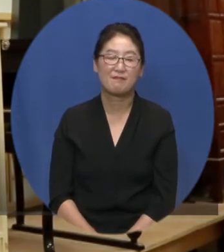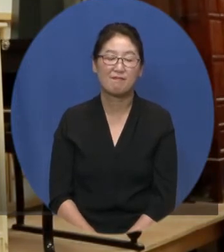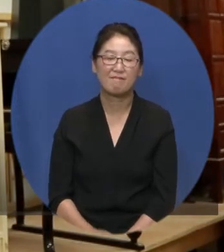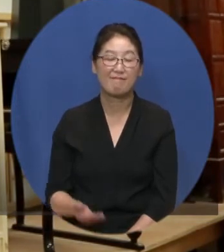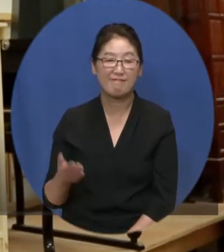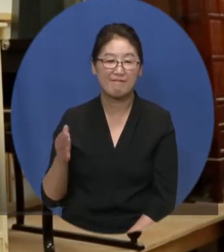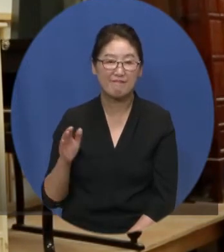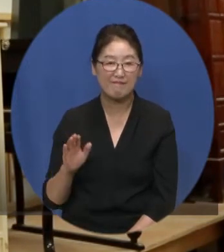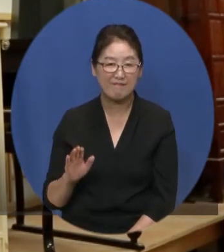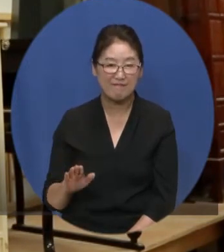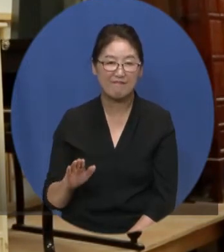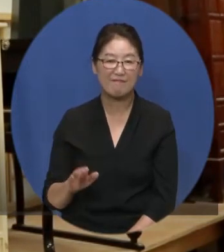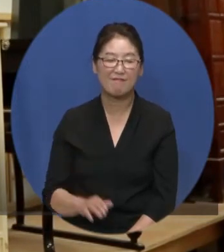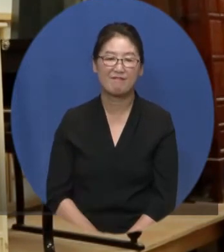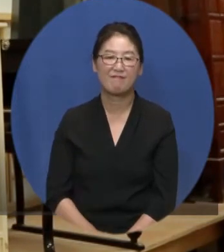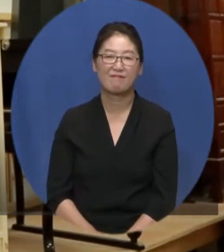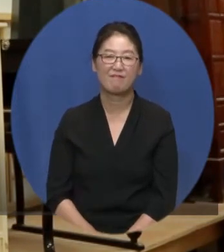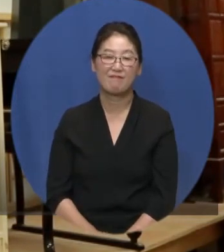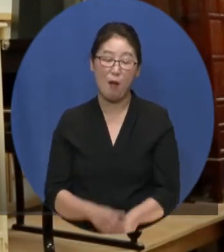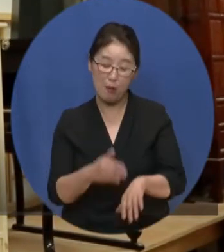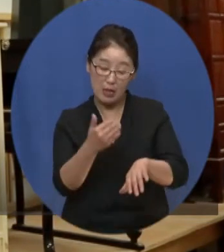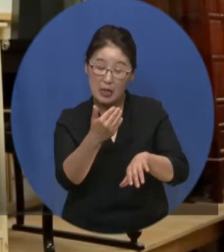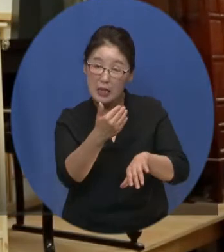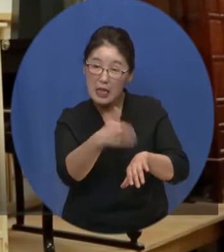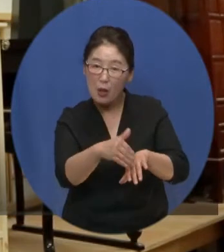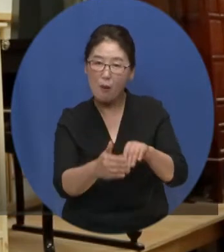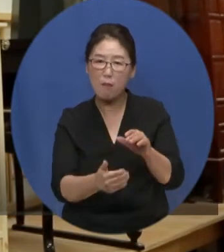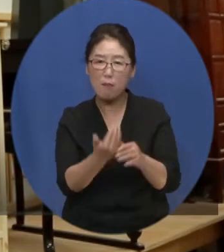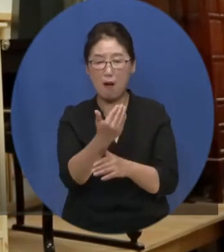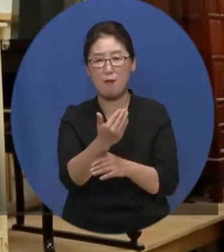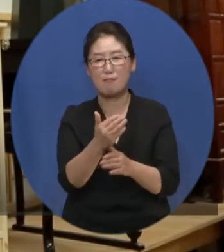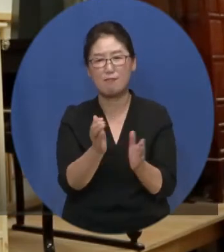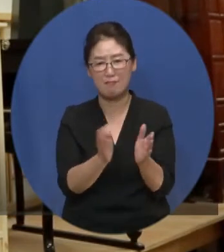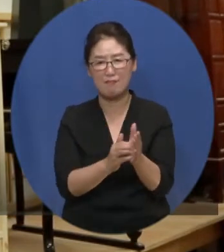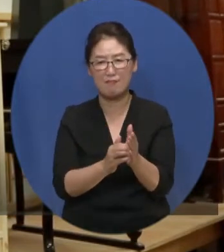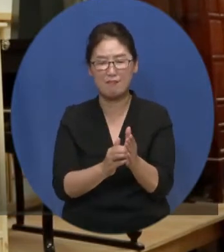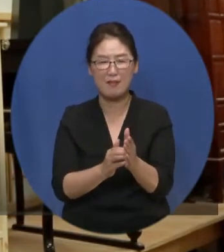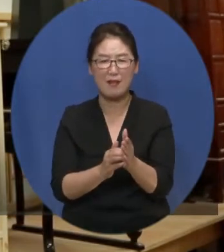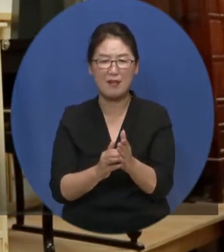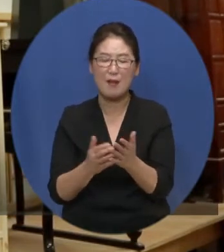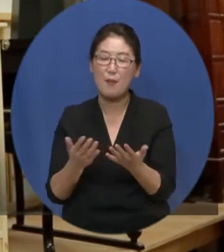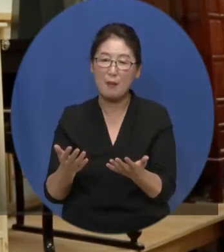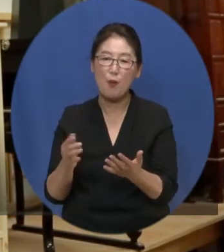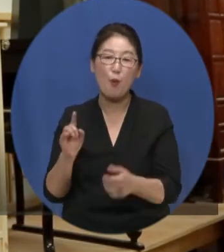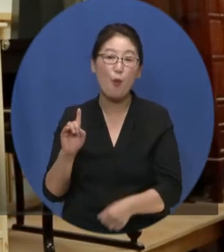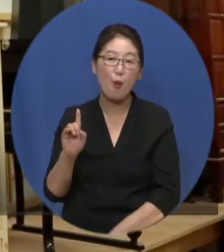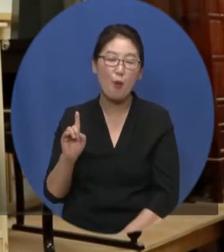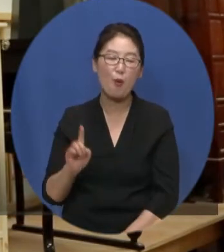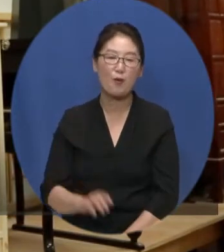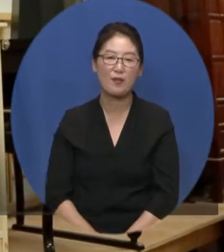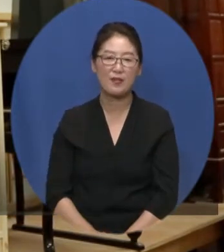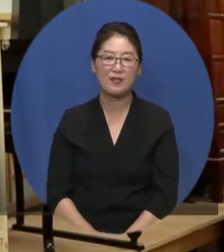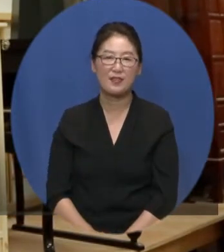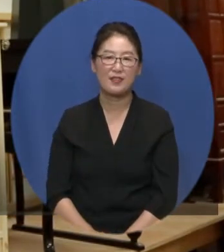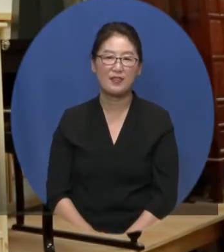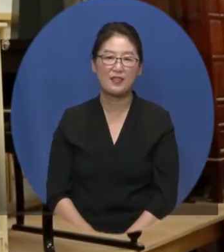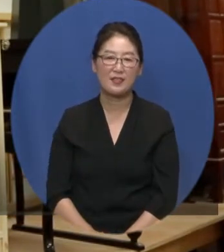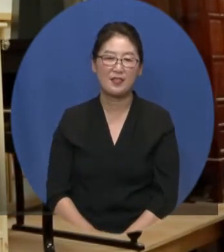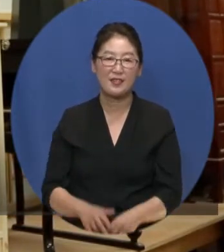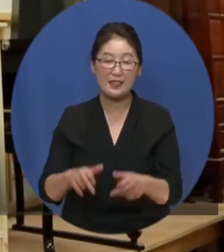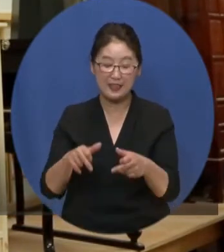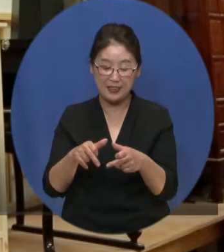어떻게 보면 엎질러진 물인데 다시 주어 담을 수는 없으니까 이제 장애가 있는데